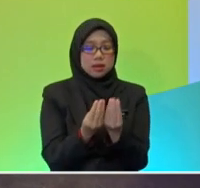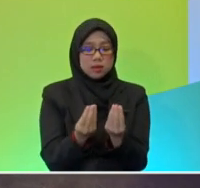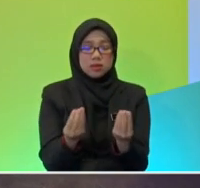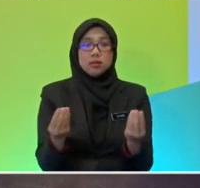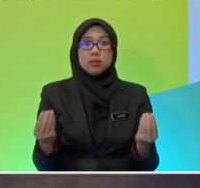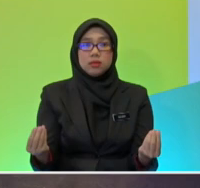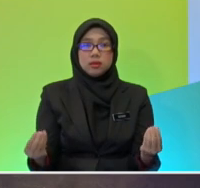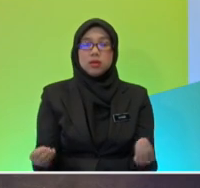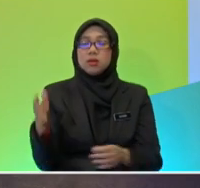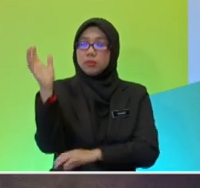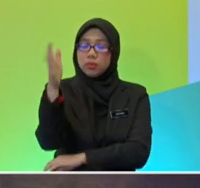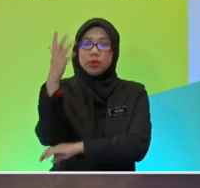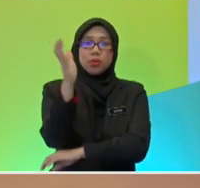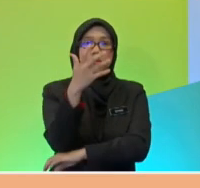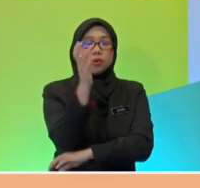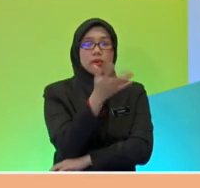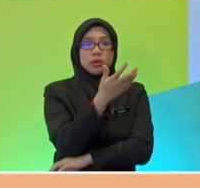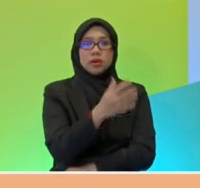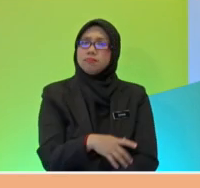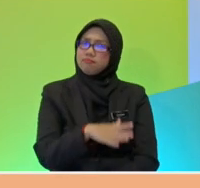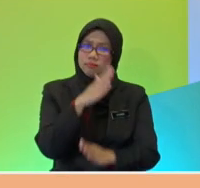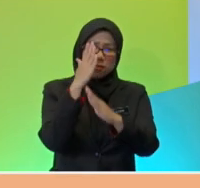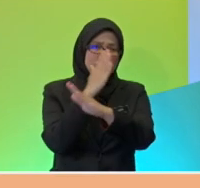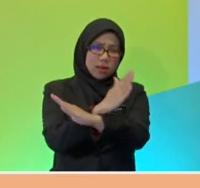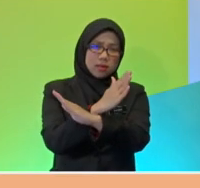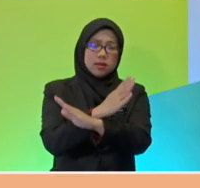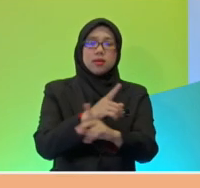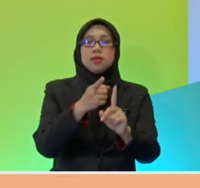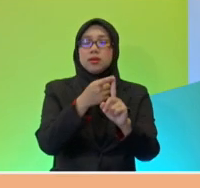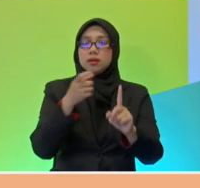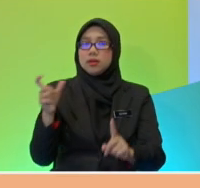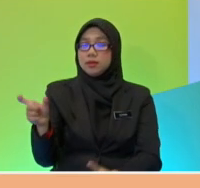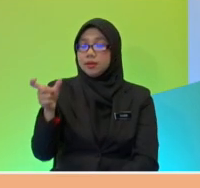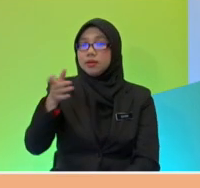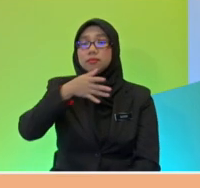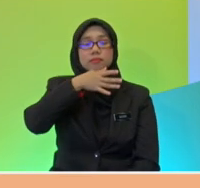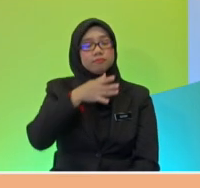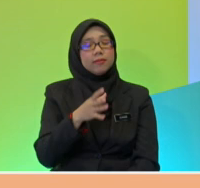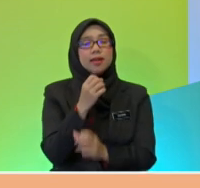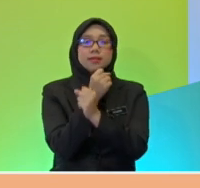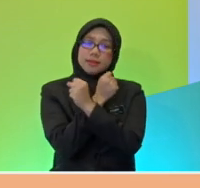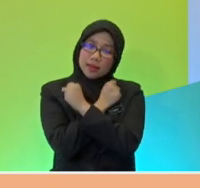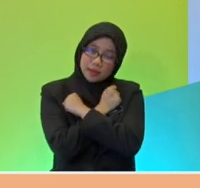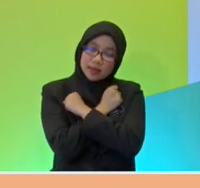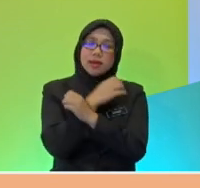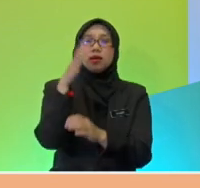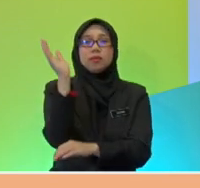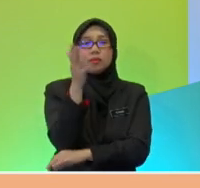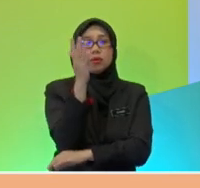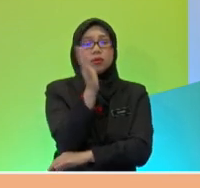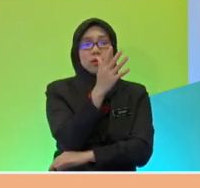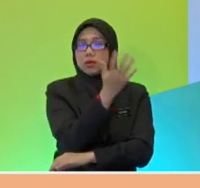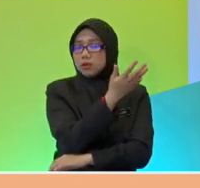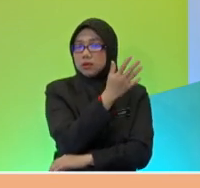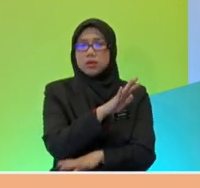dilarang oleh Nabi Muhammad Shallallahu Alaihi Wasallam Nabi Muhammad Sallallahu Alaihi Wasallam ini sangat sayangkan tumbuh-tumbuhan nabi tidak izinkan kita